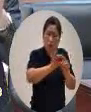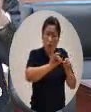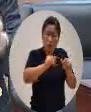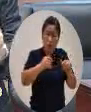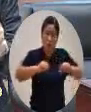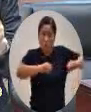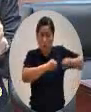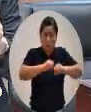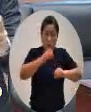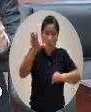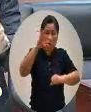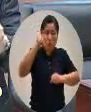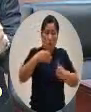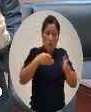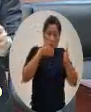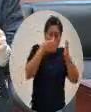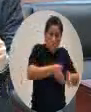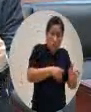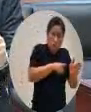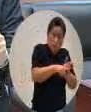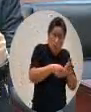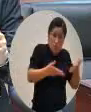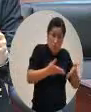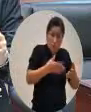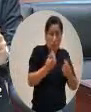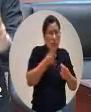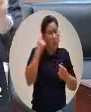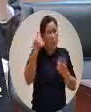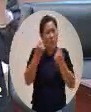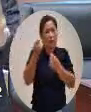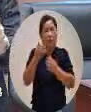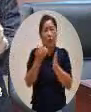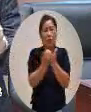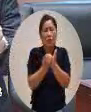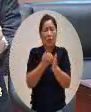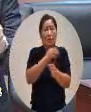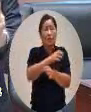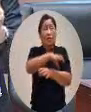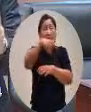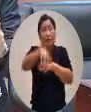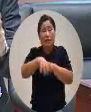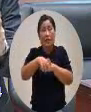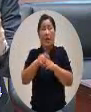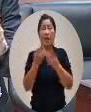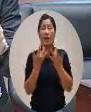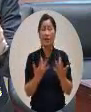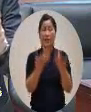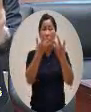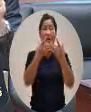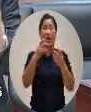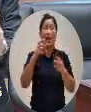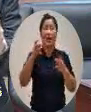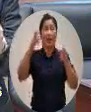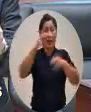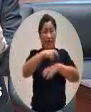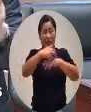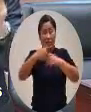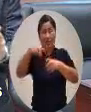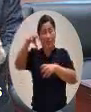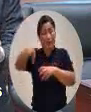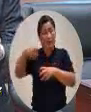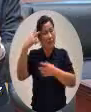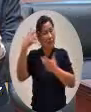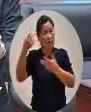能夠專案來處理這裡就有點像前陣的草芽一樣能夠處理讓這些人能夠得到